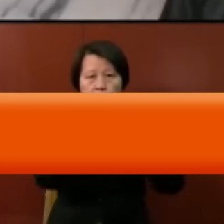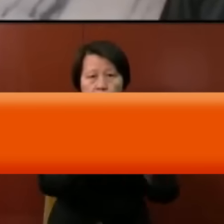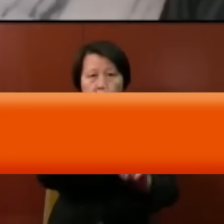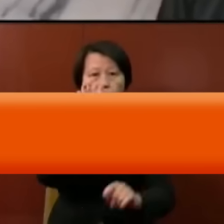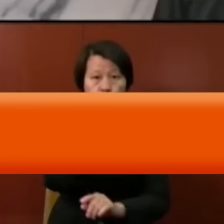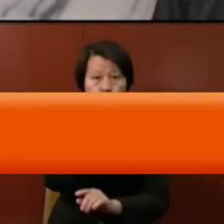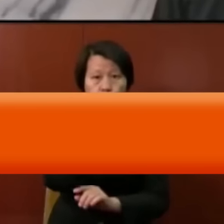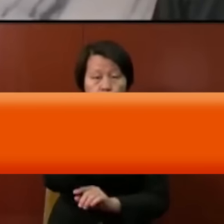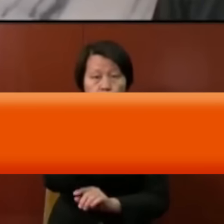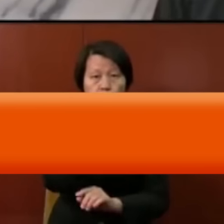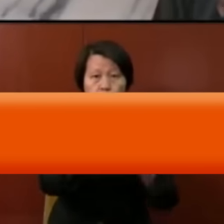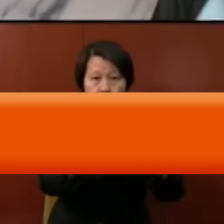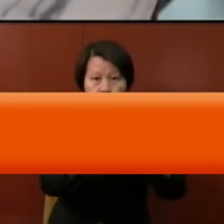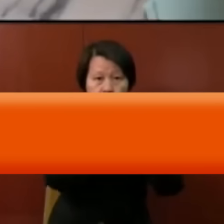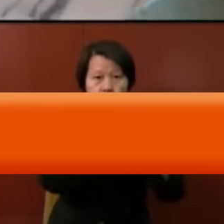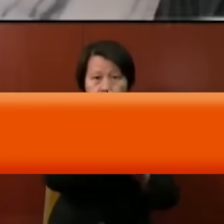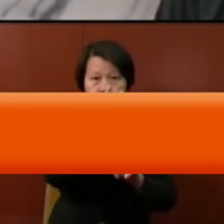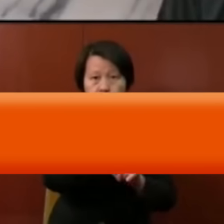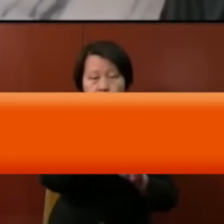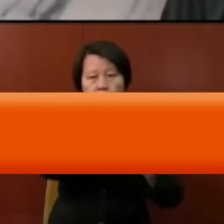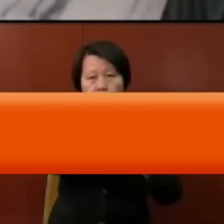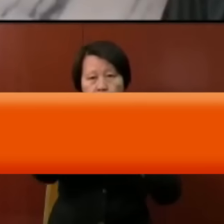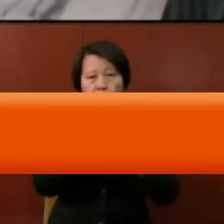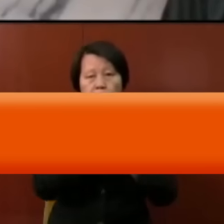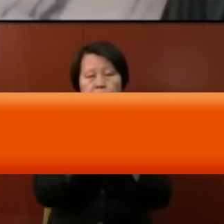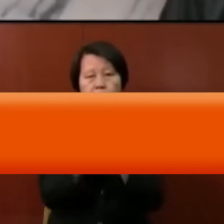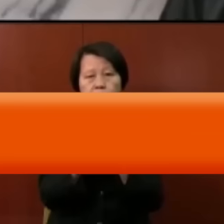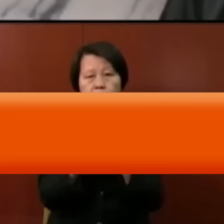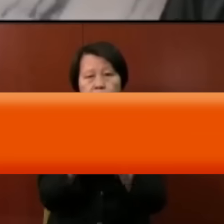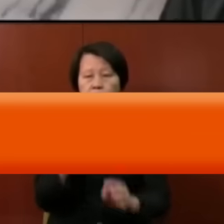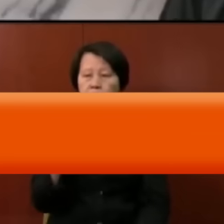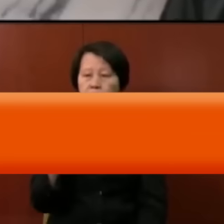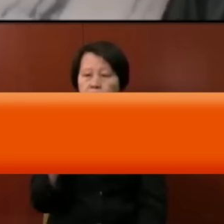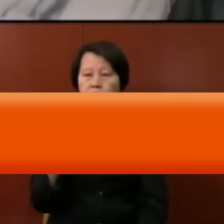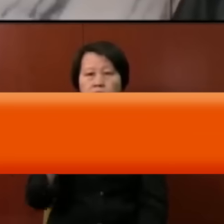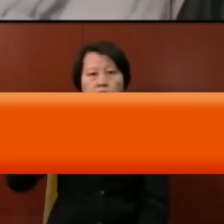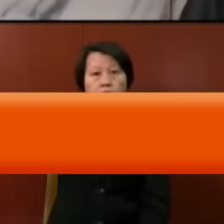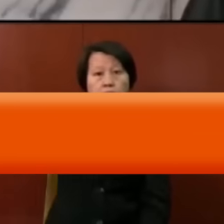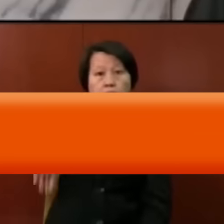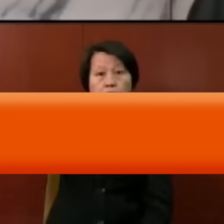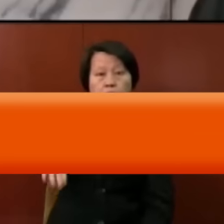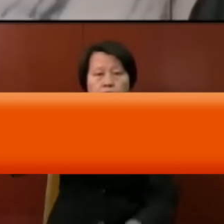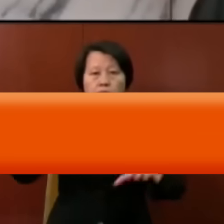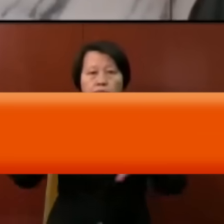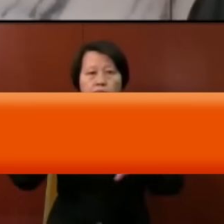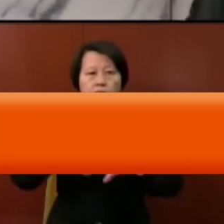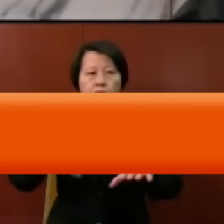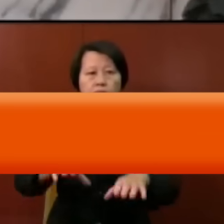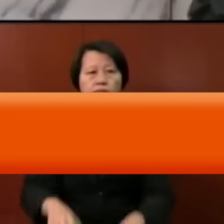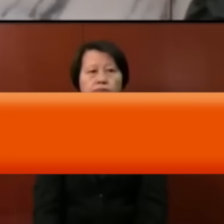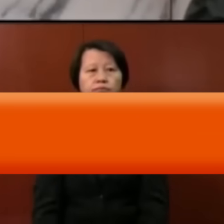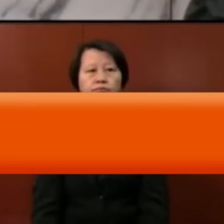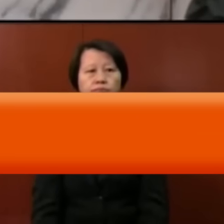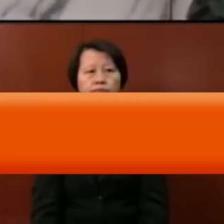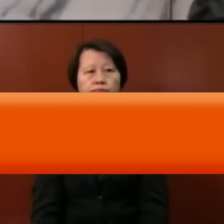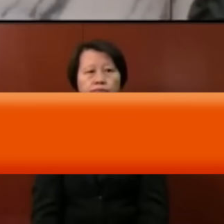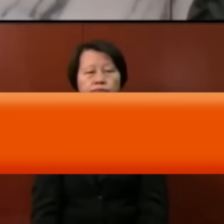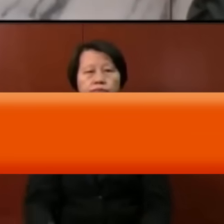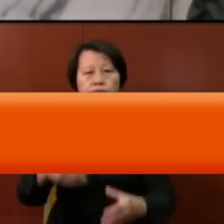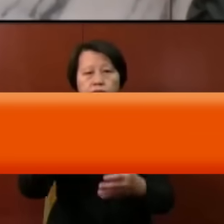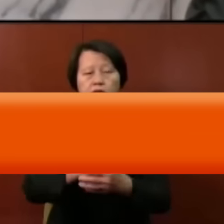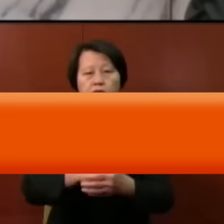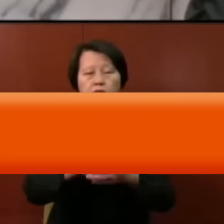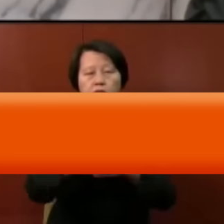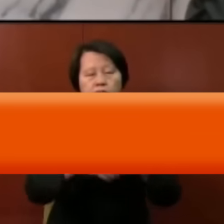7 dalam peraturan mensyarat belum dilaksanakan dimana dalam